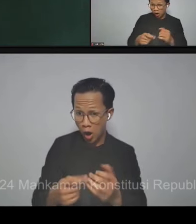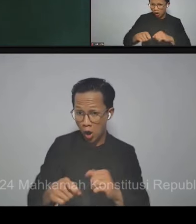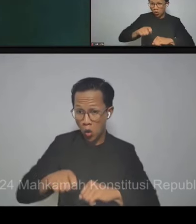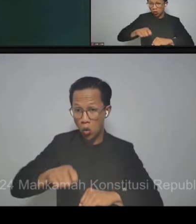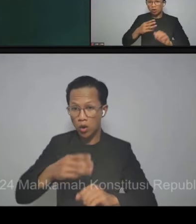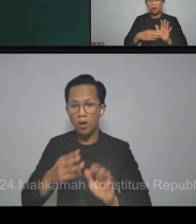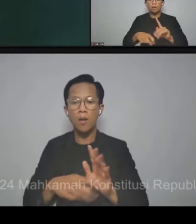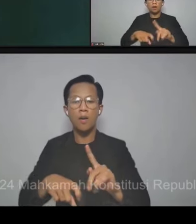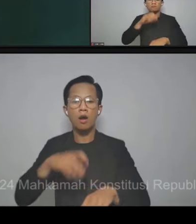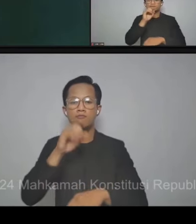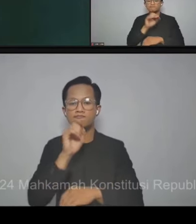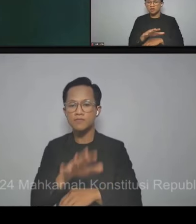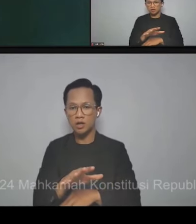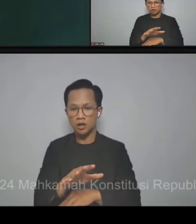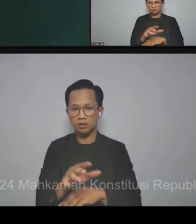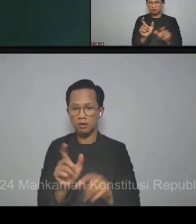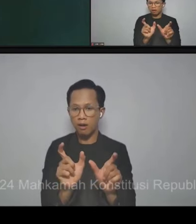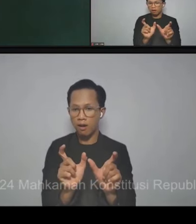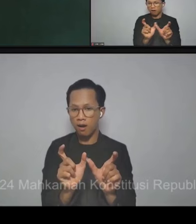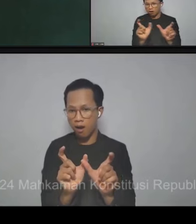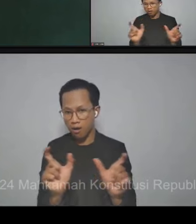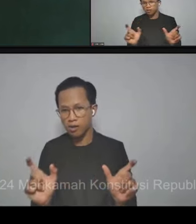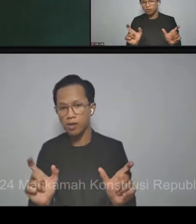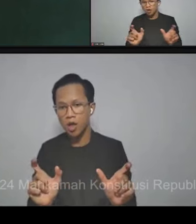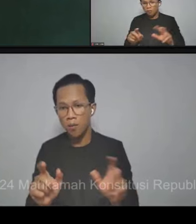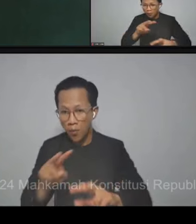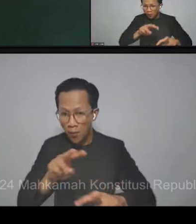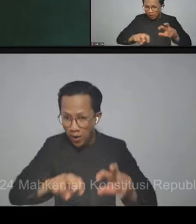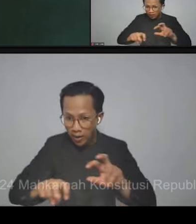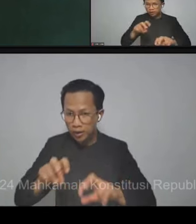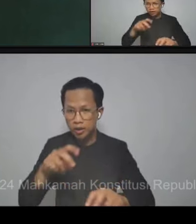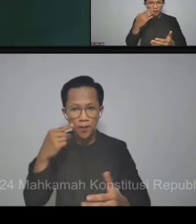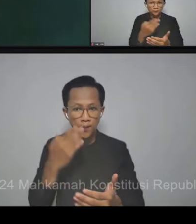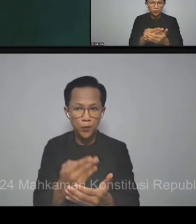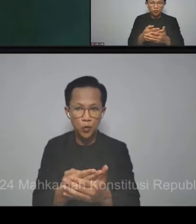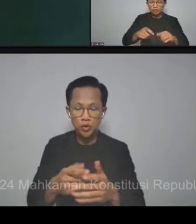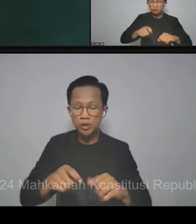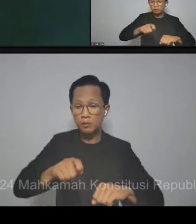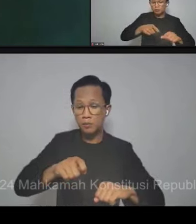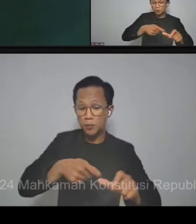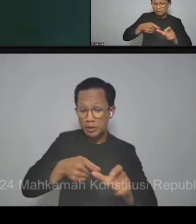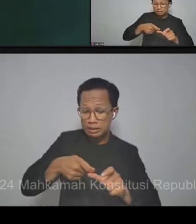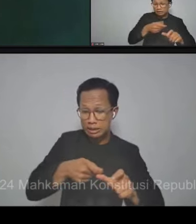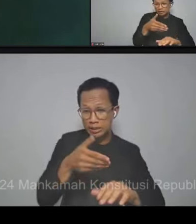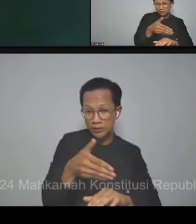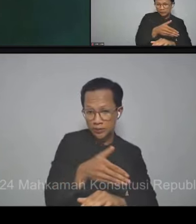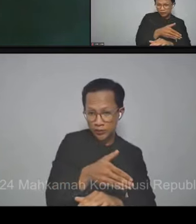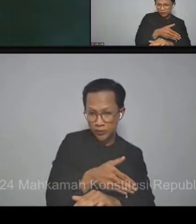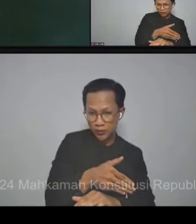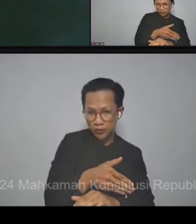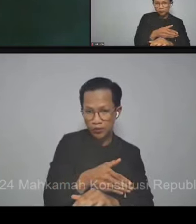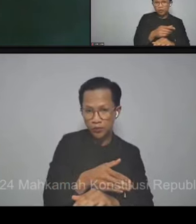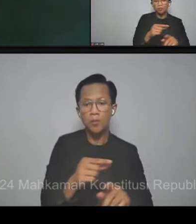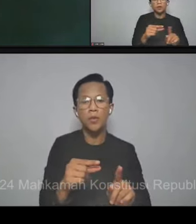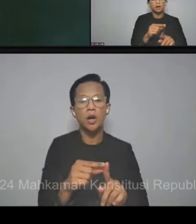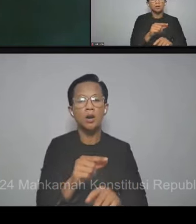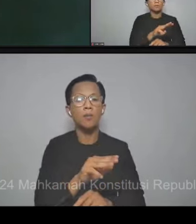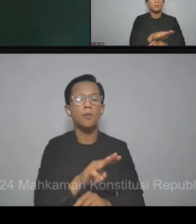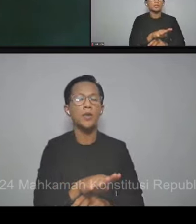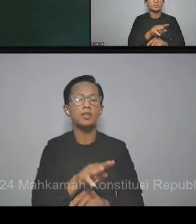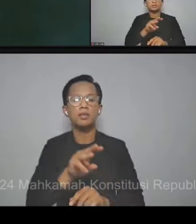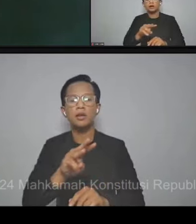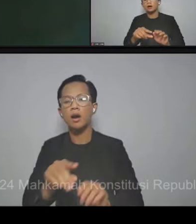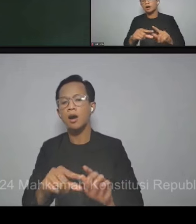oleh karena frase pemeriksaan bukti permulaan sebelum penyidikan dalam norma pasal 43a ayat 1 dalam pasal 2 Angka 13